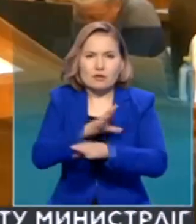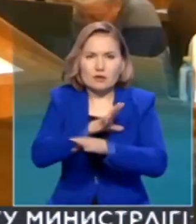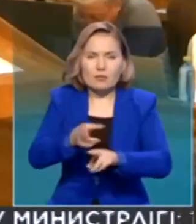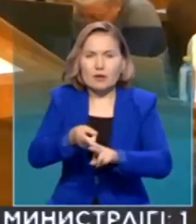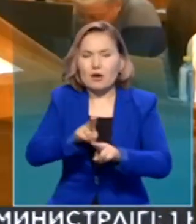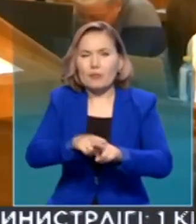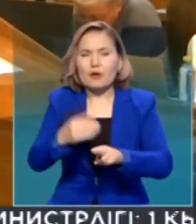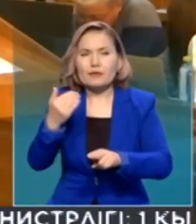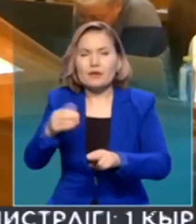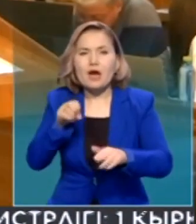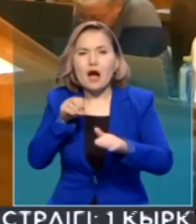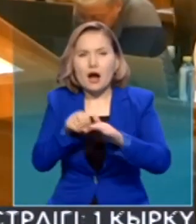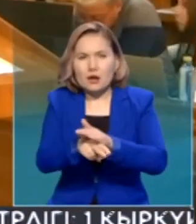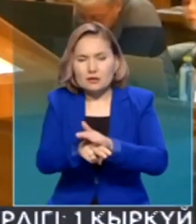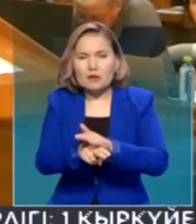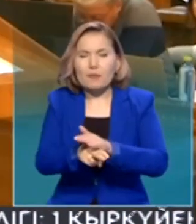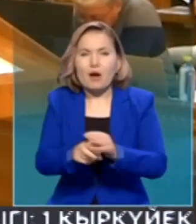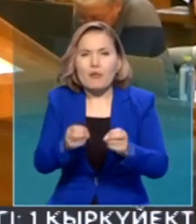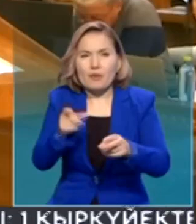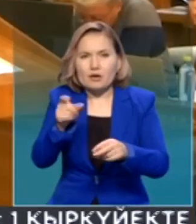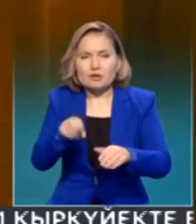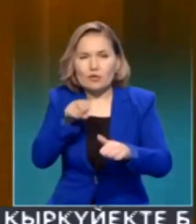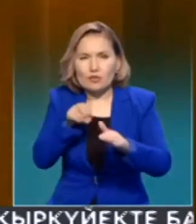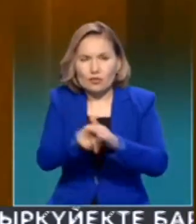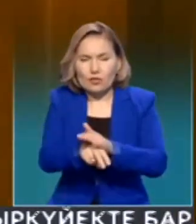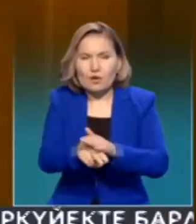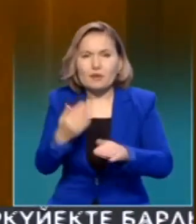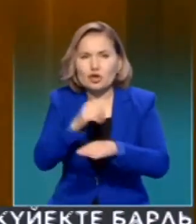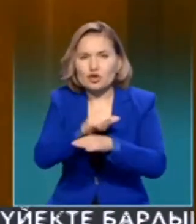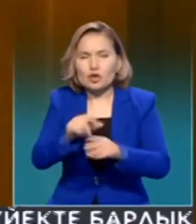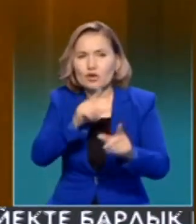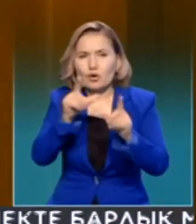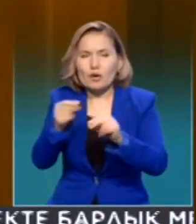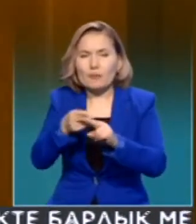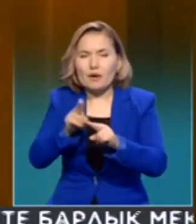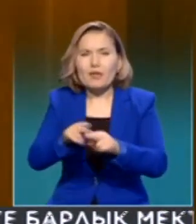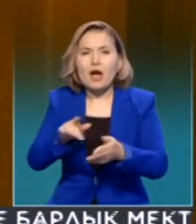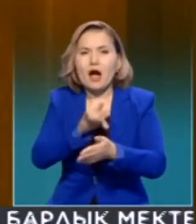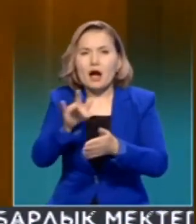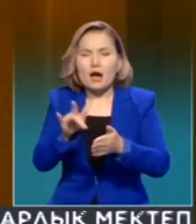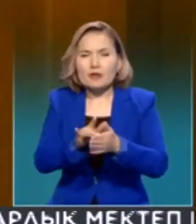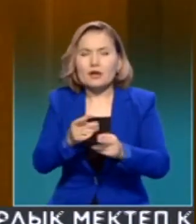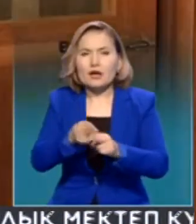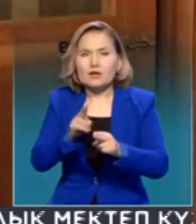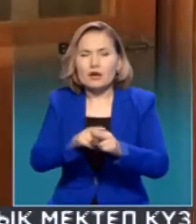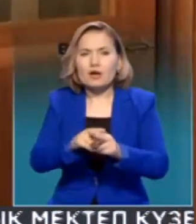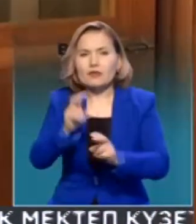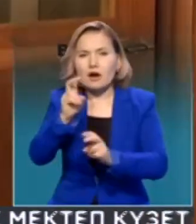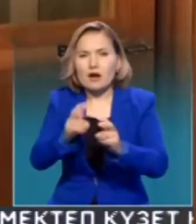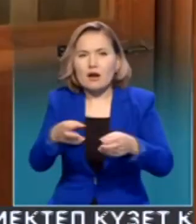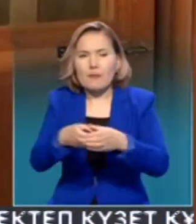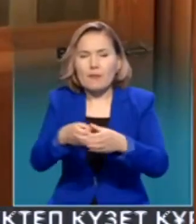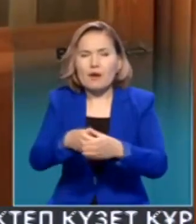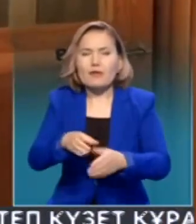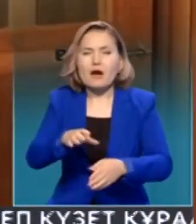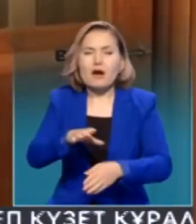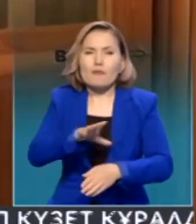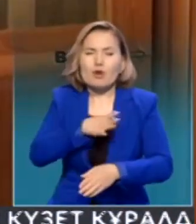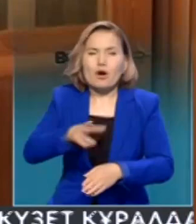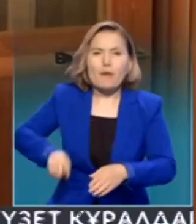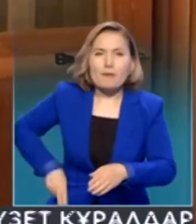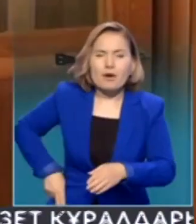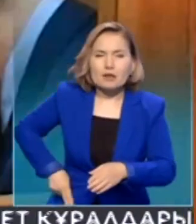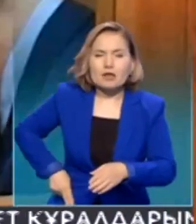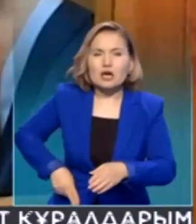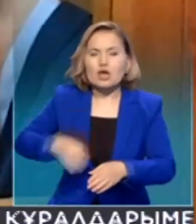Құзырлы органдар қашып кеткенін анықтап дабыл қағып отыр. Қаланы жылу және ыстық сумен қамтитын компанияның бұрынғы басшысы баласымен бірге